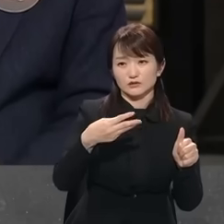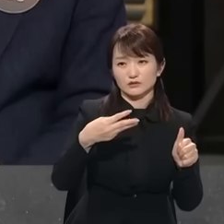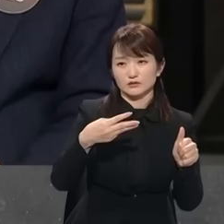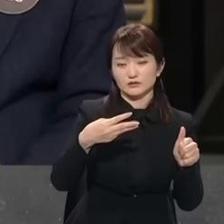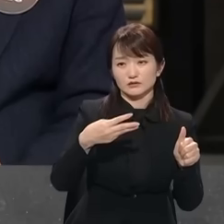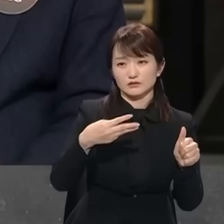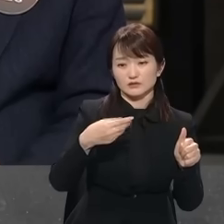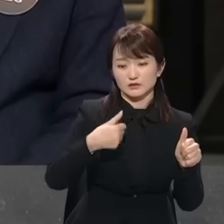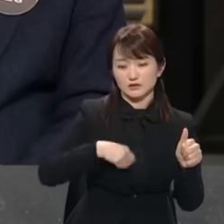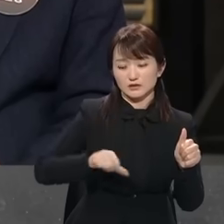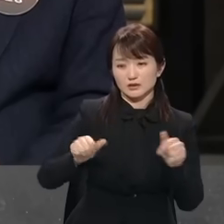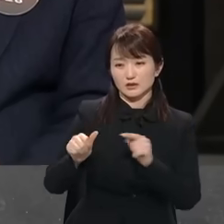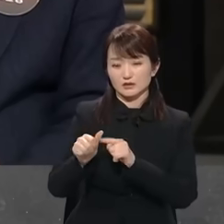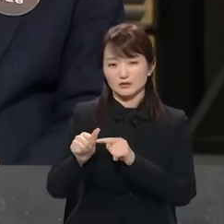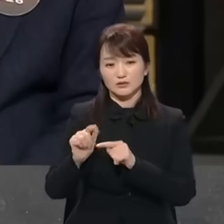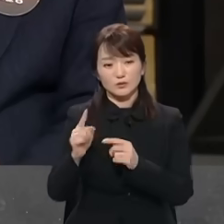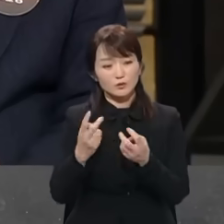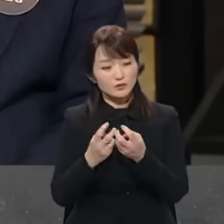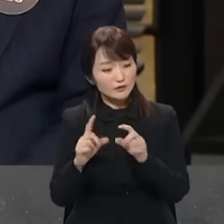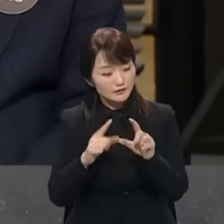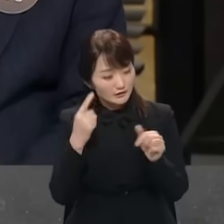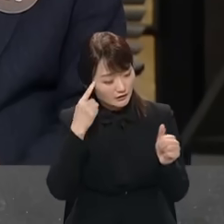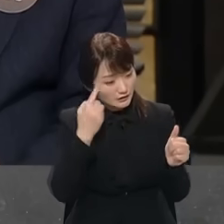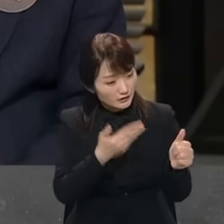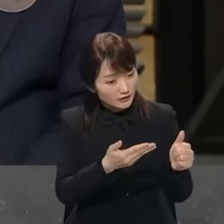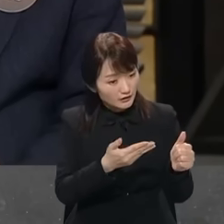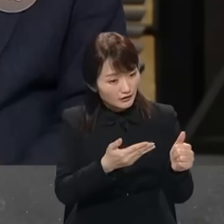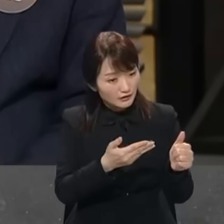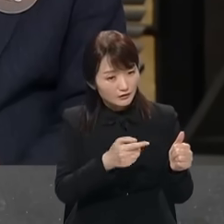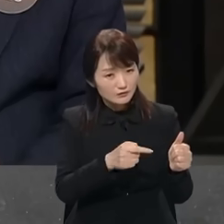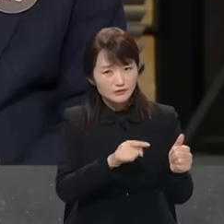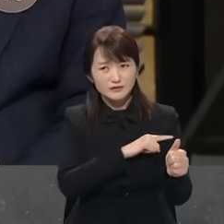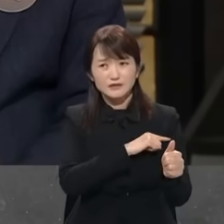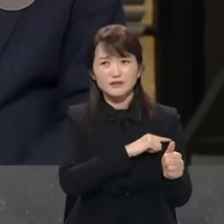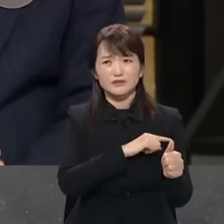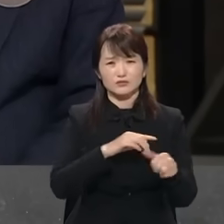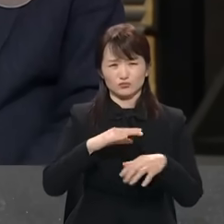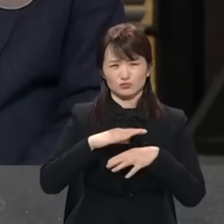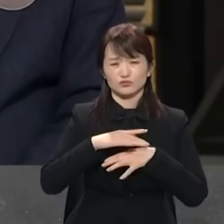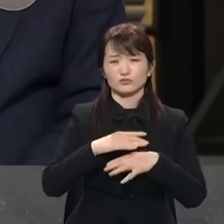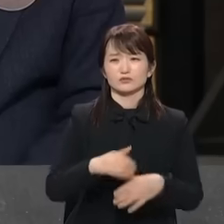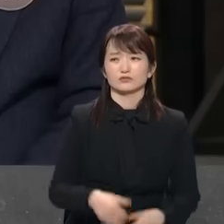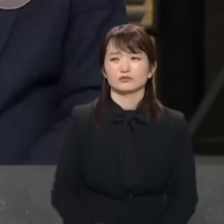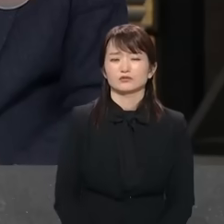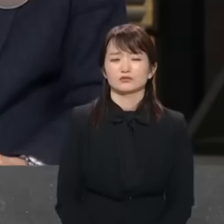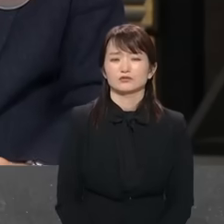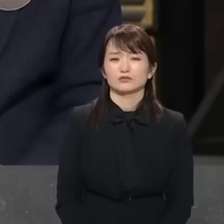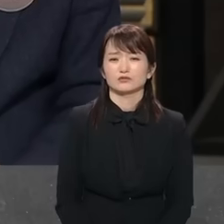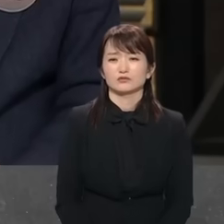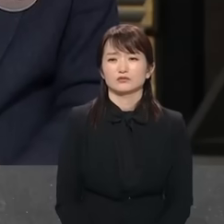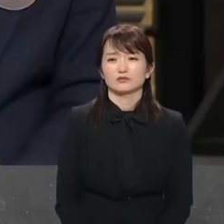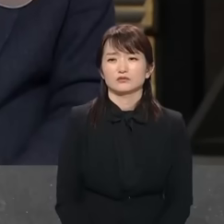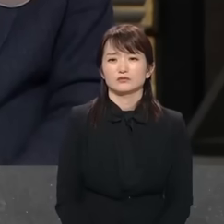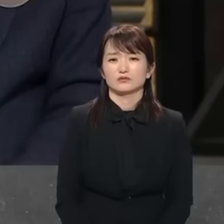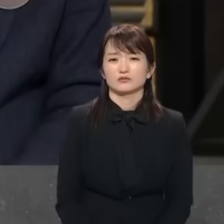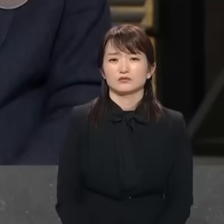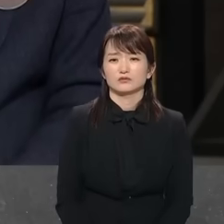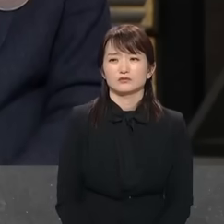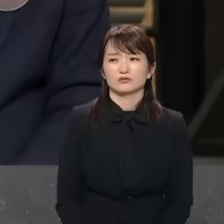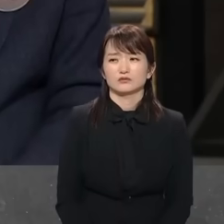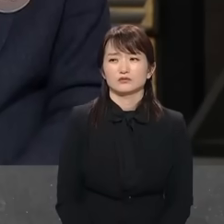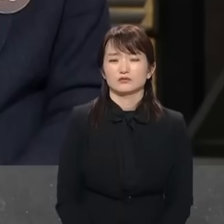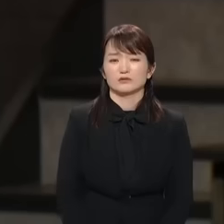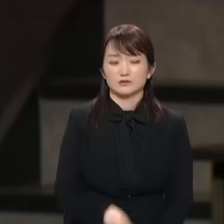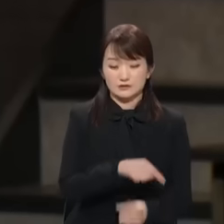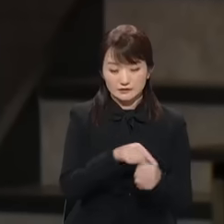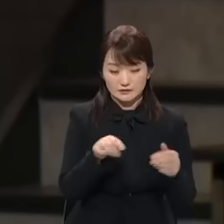안부를 아빠의 안부를 묻는 아들의 전화가 제일 무서웠다고 나중에 얘기를 하더랍니다 그러니까 이제 연세 사인에 대한 그 자백을